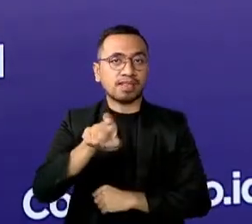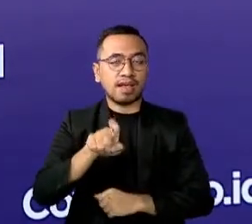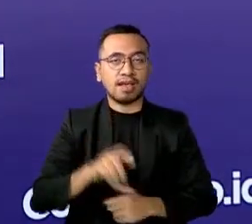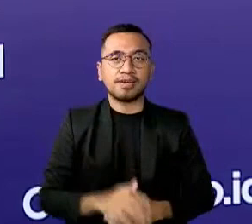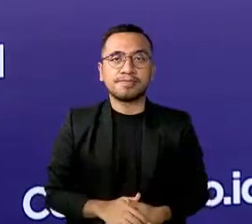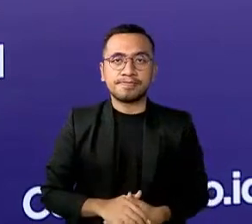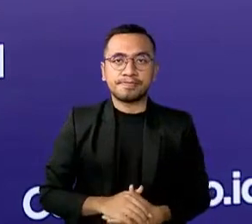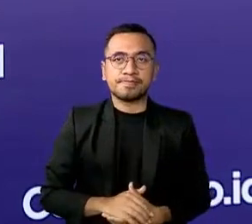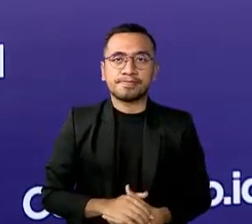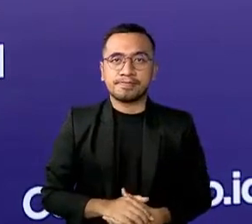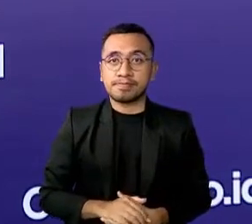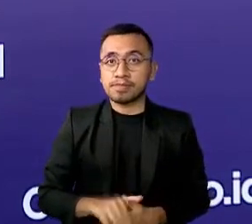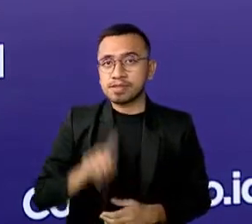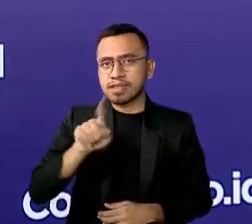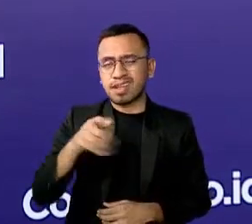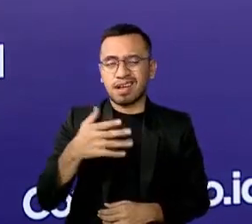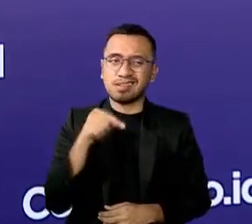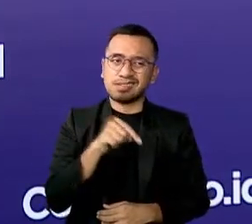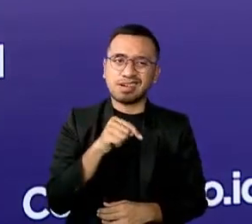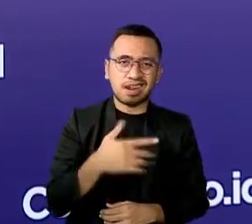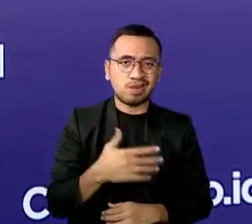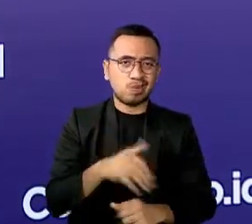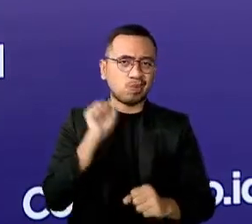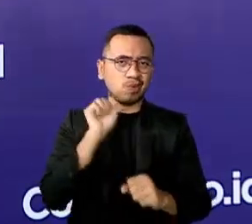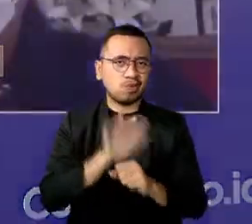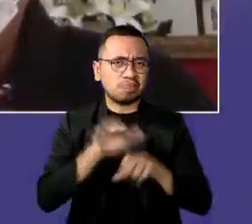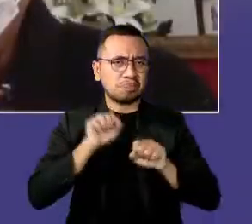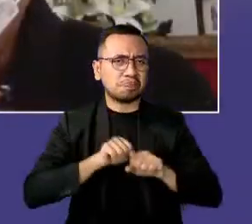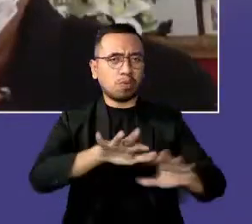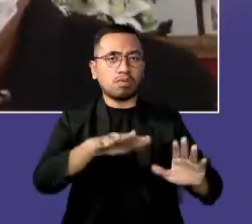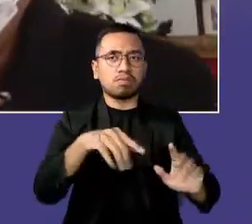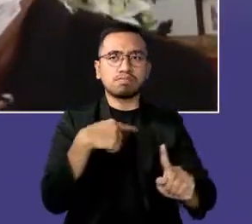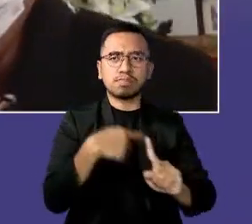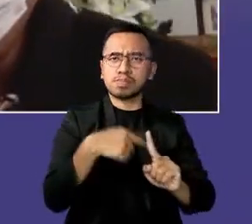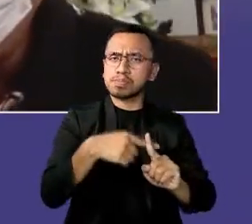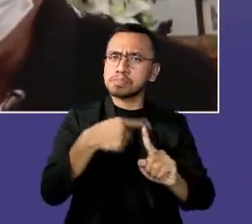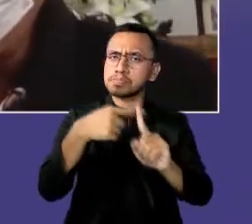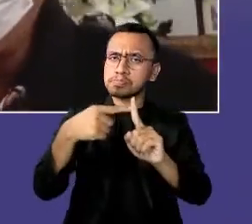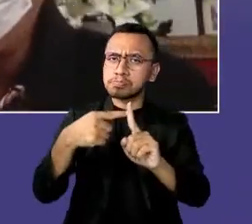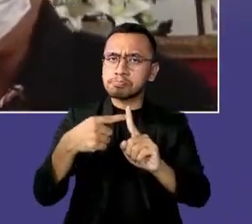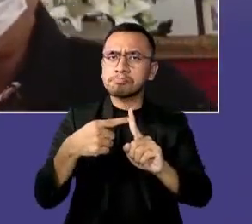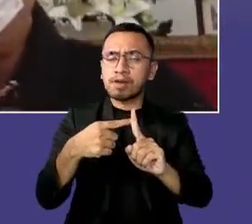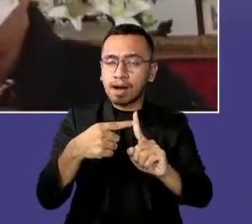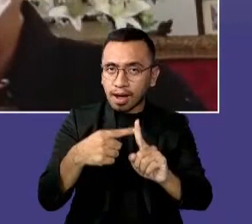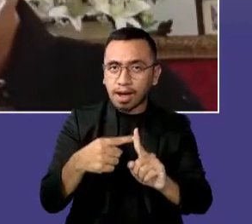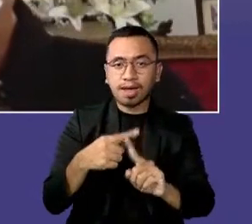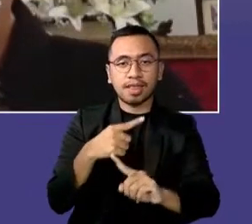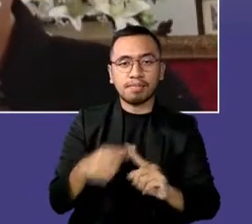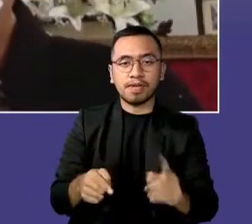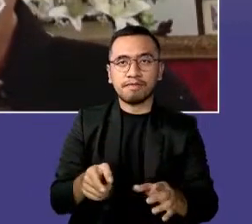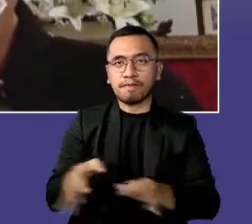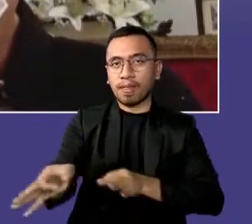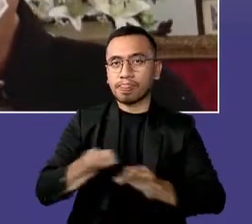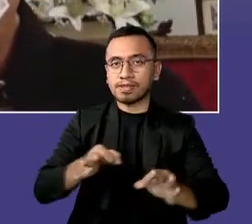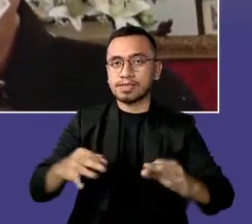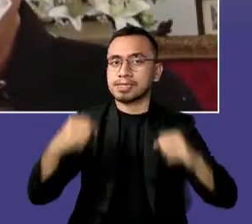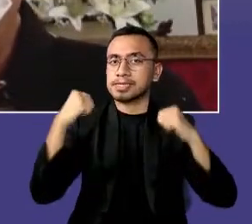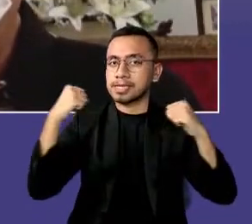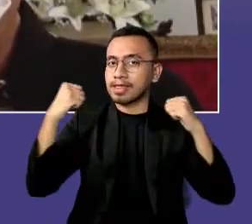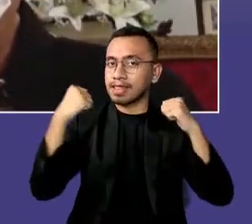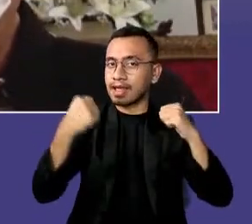kita melihat tren kasus yang terkonfirmasi positif ya akhir-akhir ini mengalami peningkatan sedangkan fasilitas pelayanan kesehatan